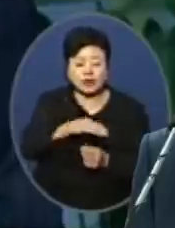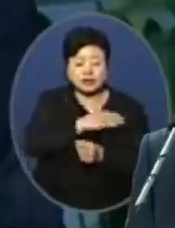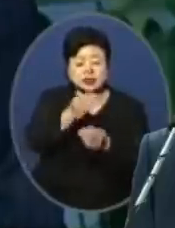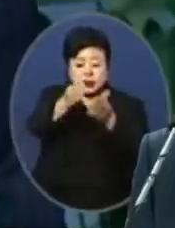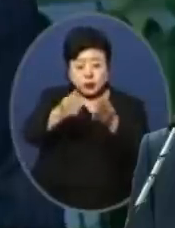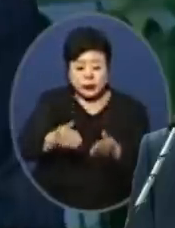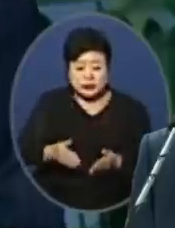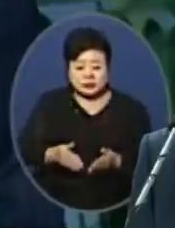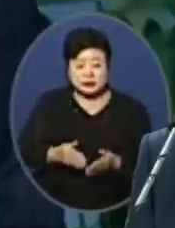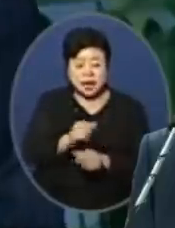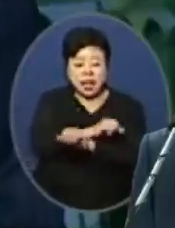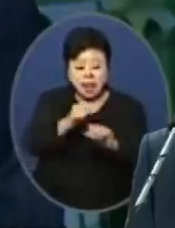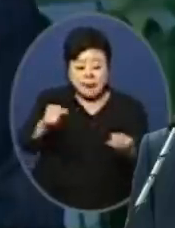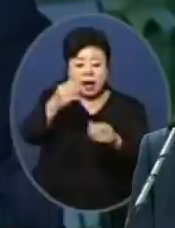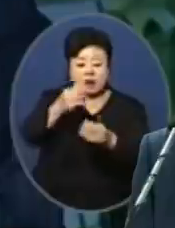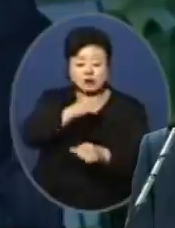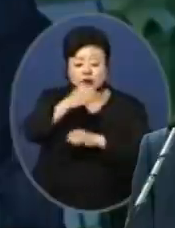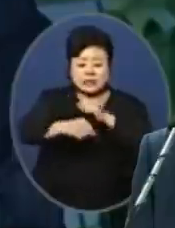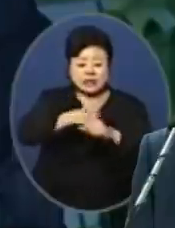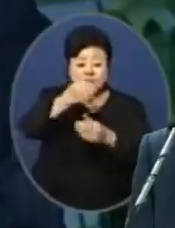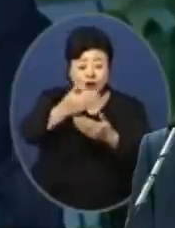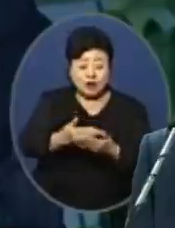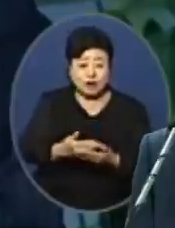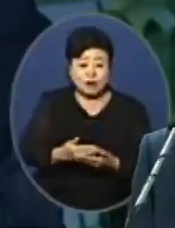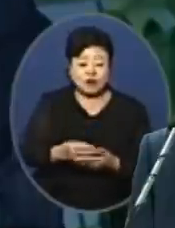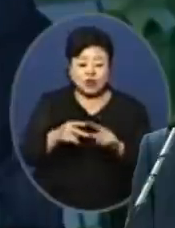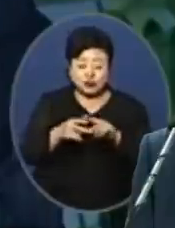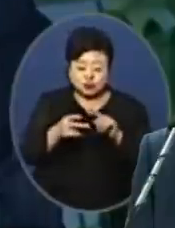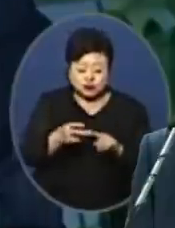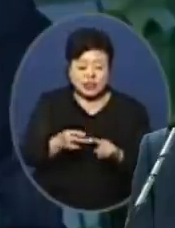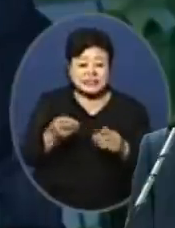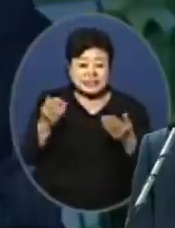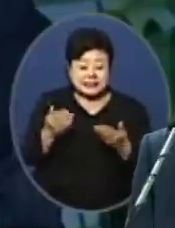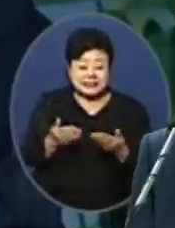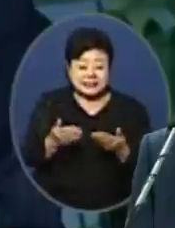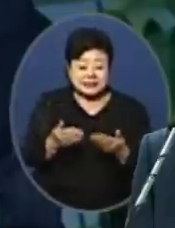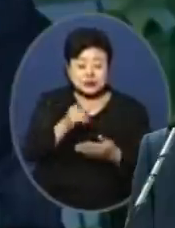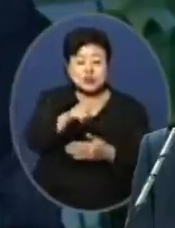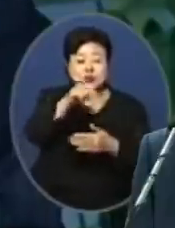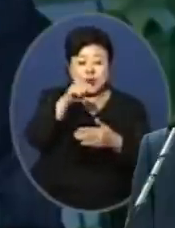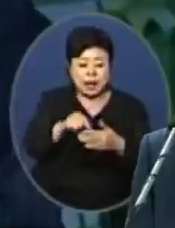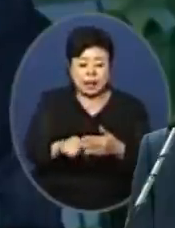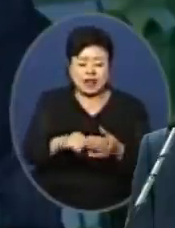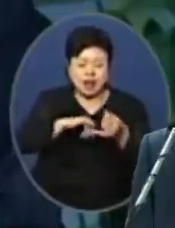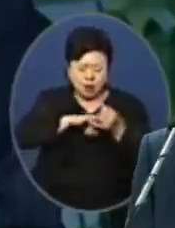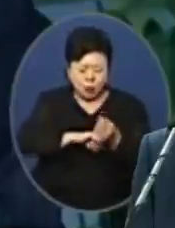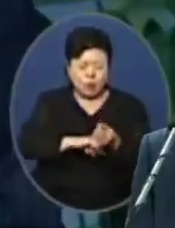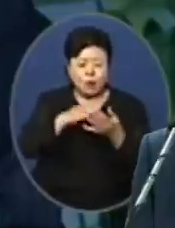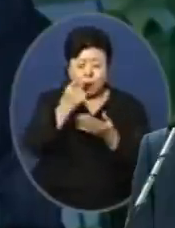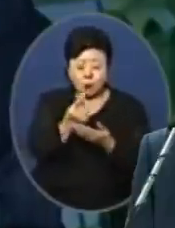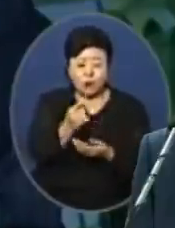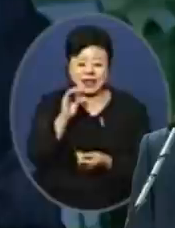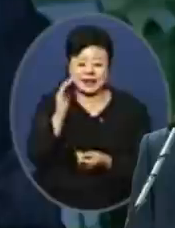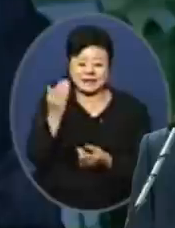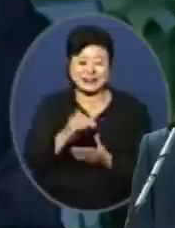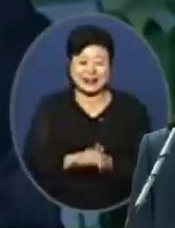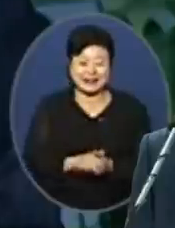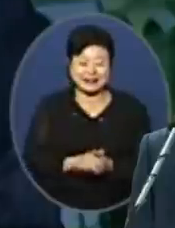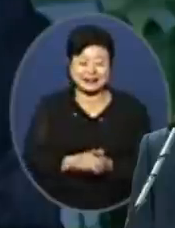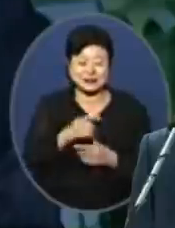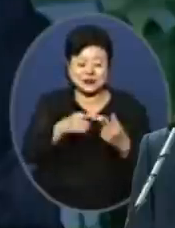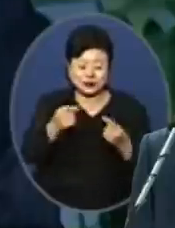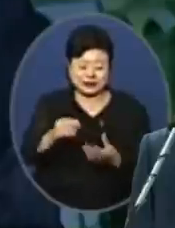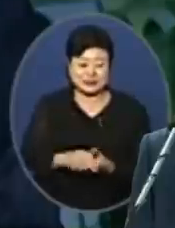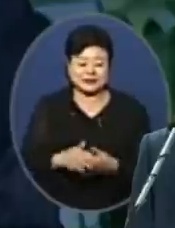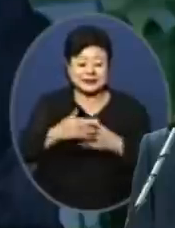능력을 통해서 해방을 얻고 자유를 얻는 이 두 가지 역사가 우리 속에 꼭 다가오는 것입니다. 한번